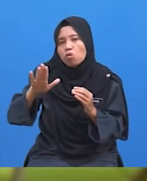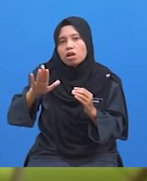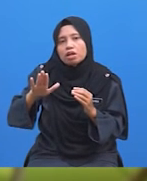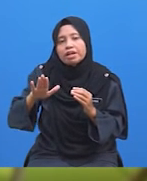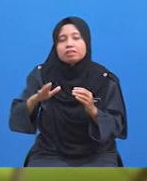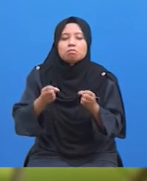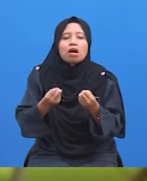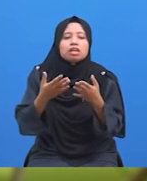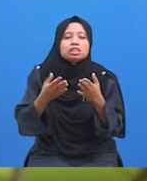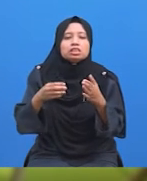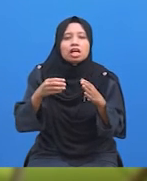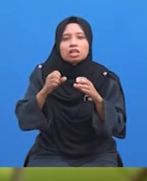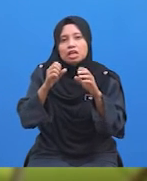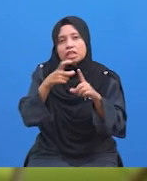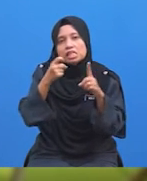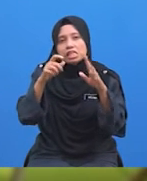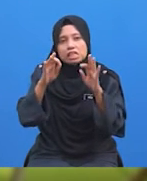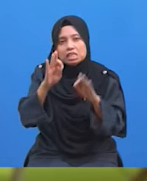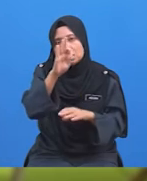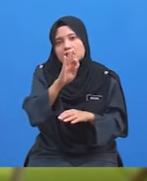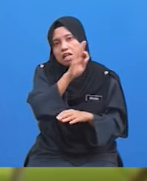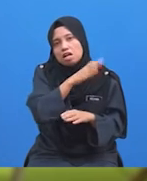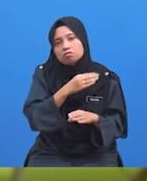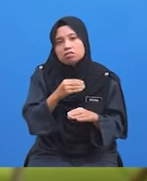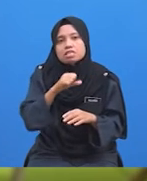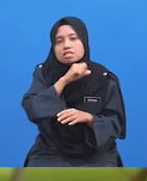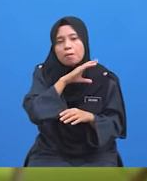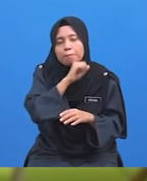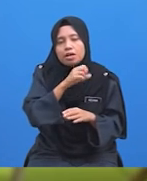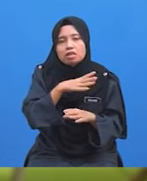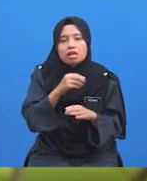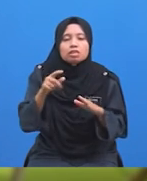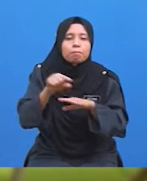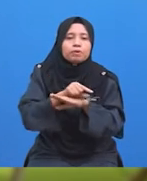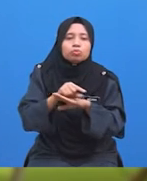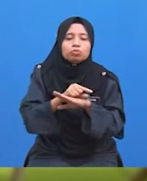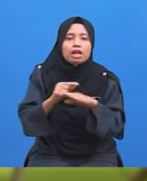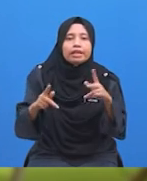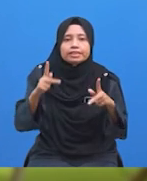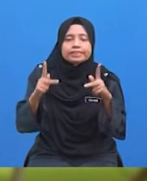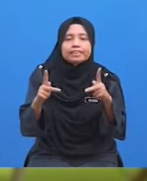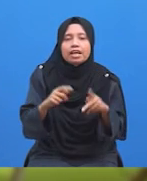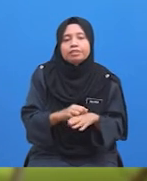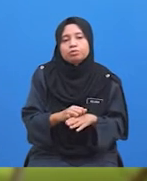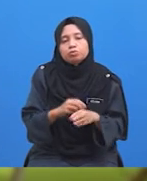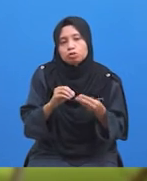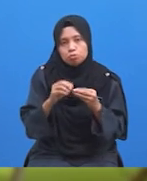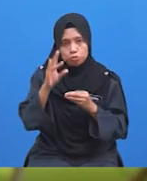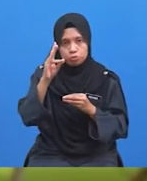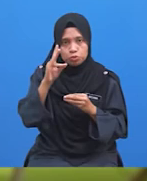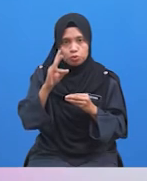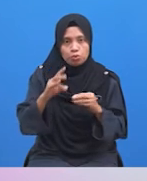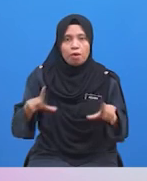seinduk Sri sampah saraf dan penggunaan kendaraan bermotor ketujuh